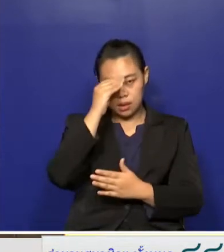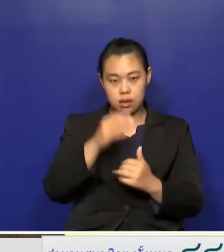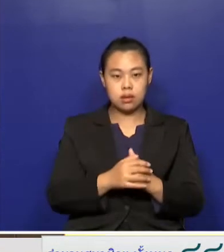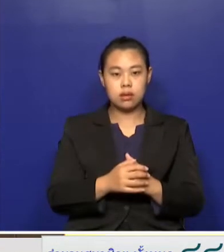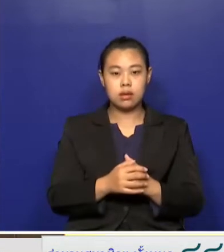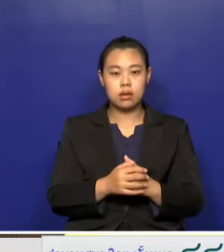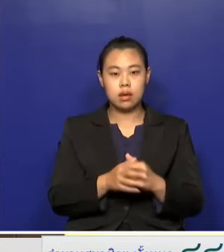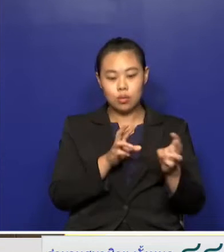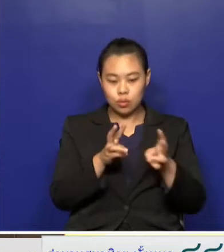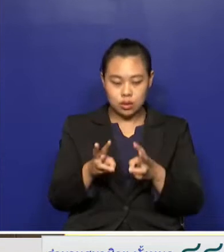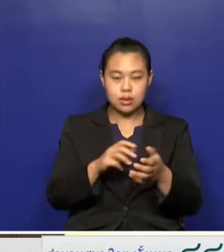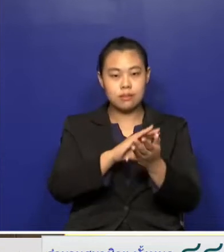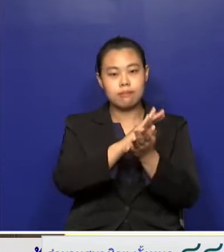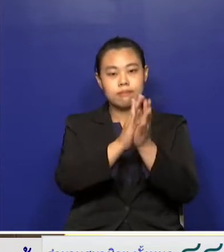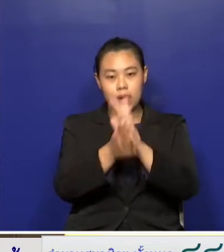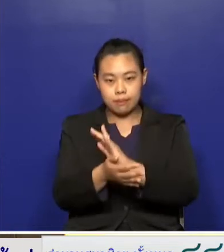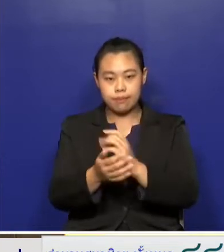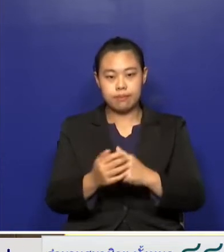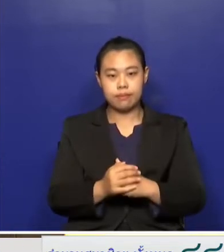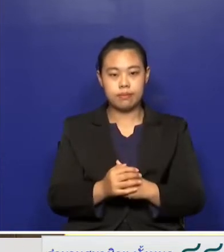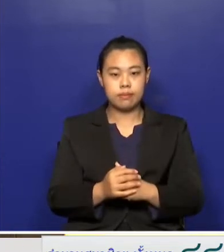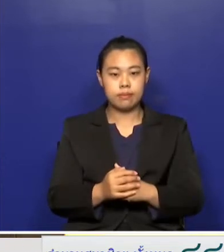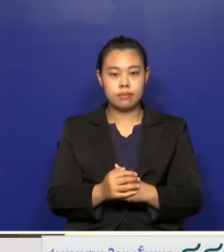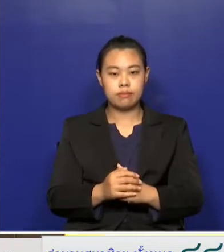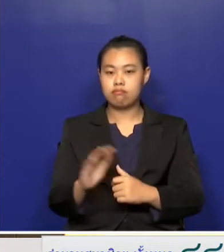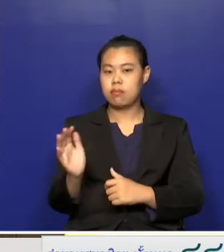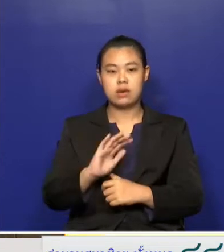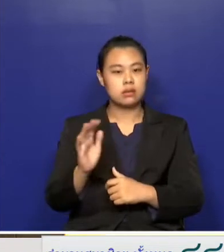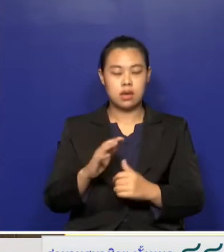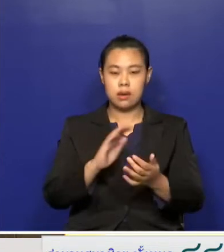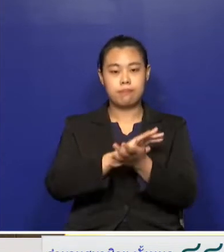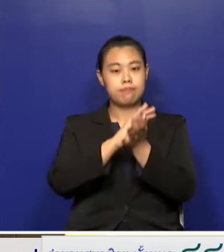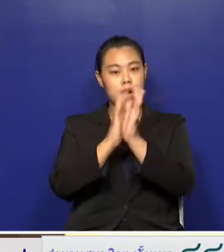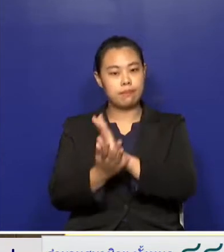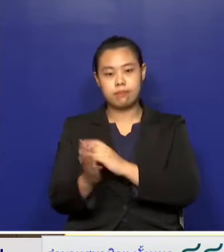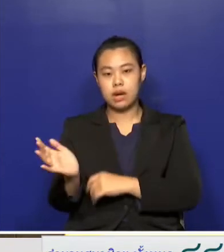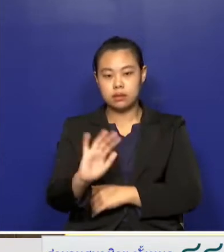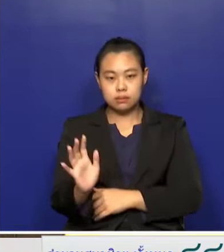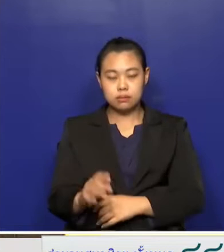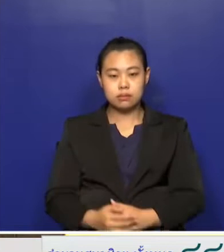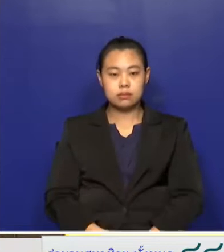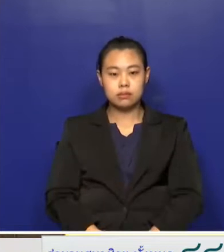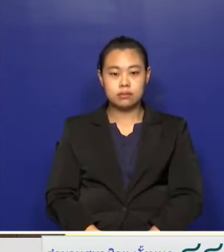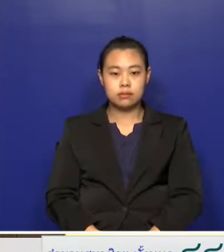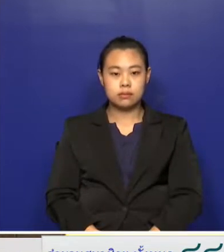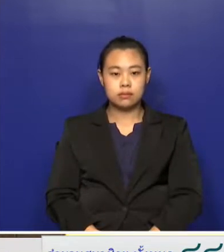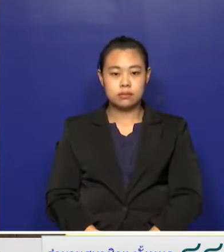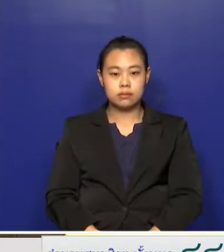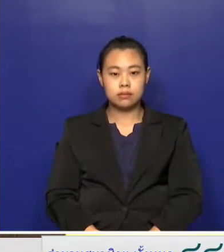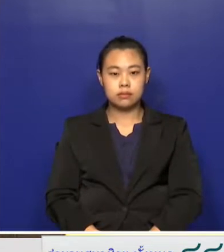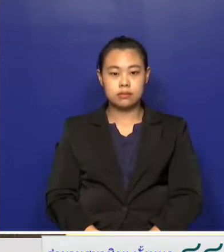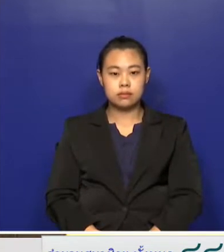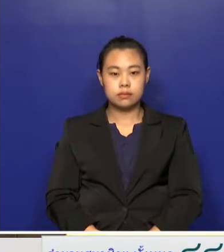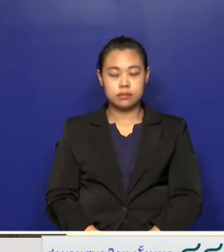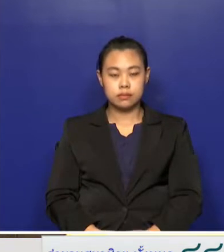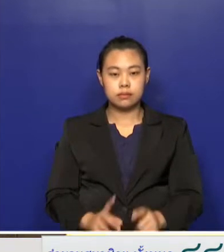การปฏิรูปไม่ใช่ให้ท่านปฏิรูปนะครับเป็นเจตปฏิเป็นแต่ว่าอย่างไรก็ตามก็ทราบนะครับว่า